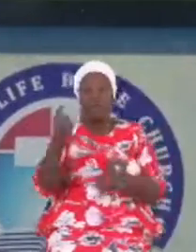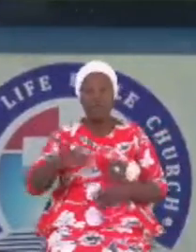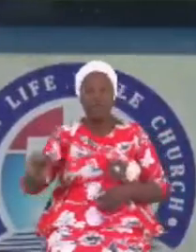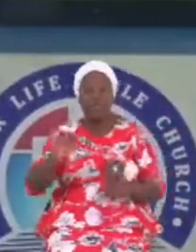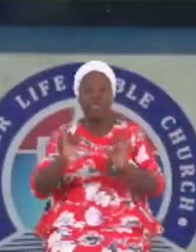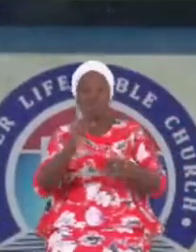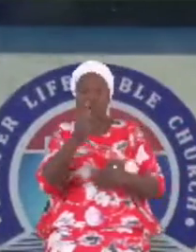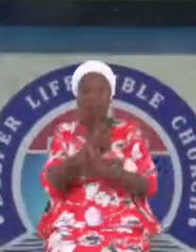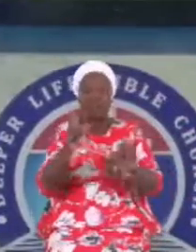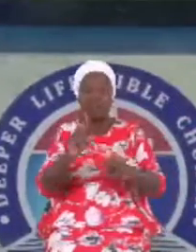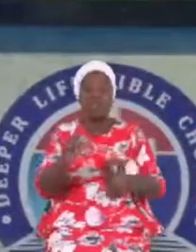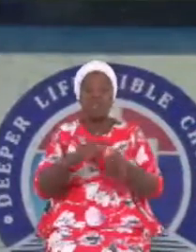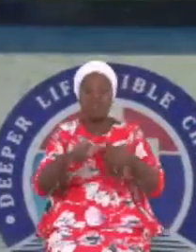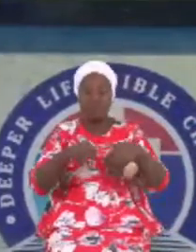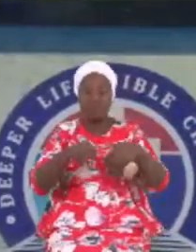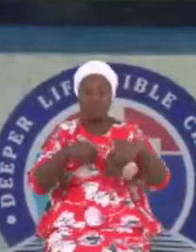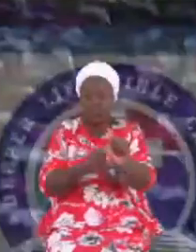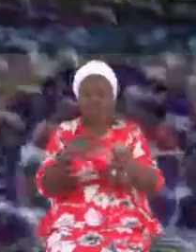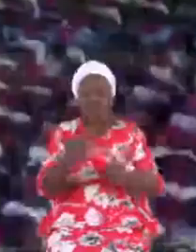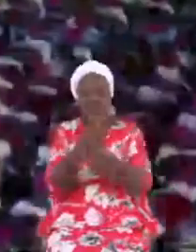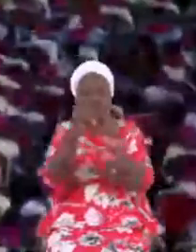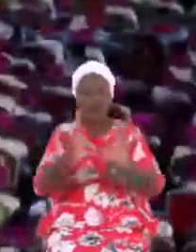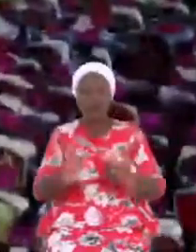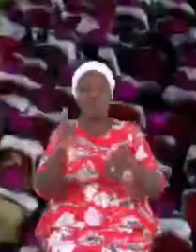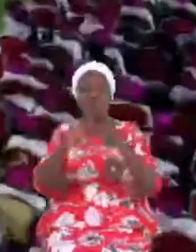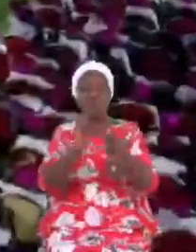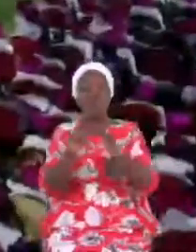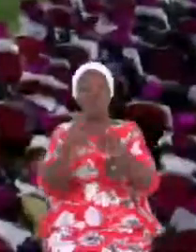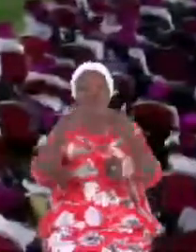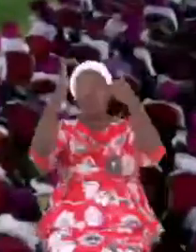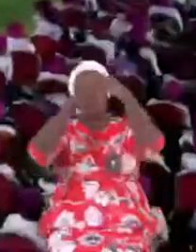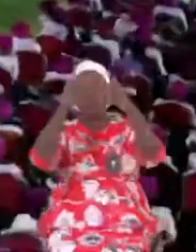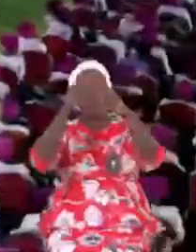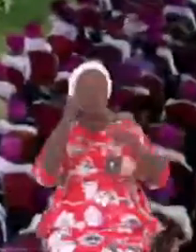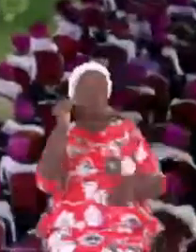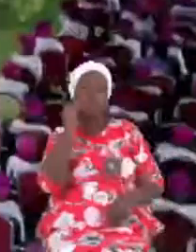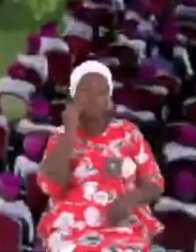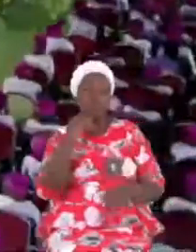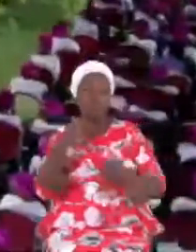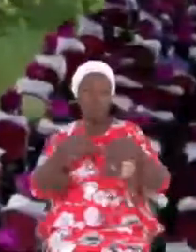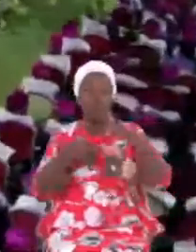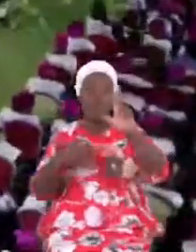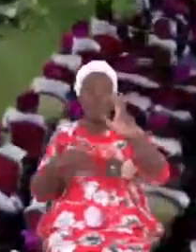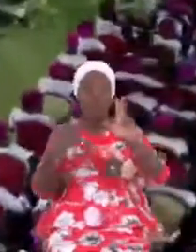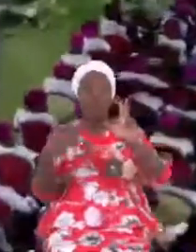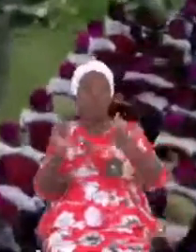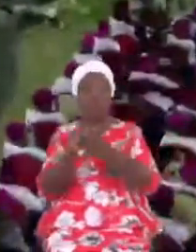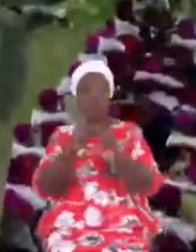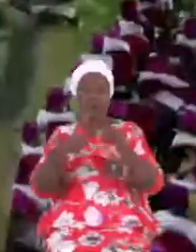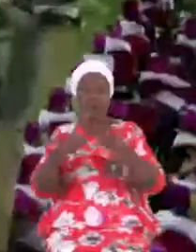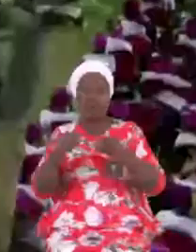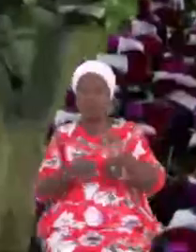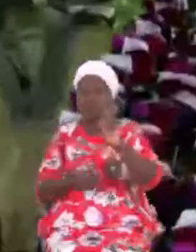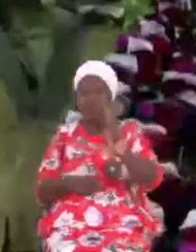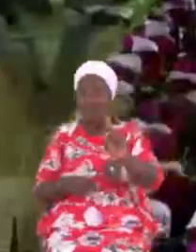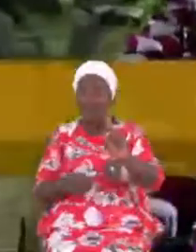sommes libérés, nous suivons le libérateur pour cette demeure céleste. Trois points rapidement. Premièrement,